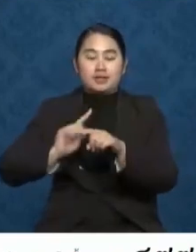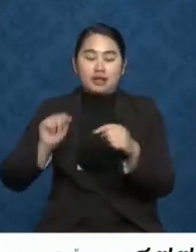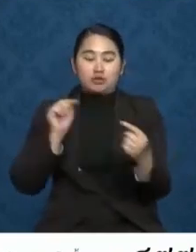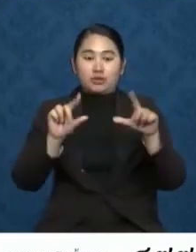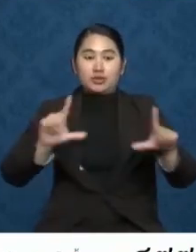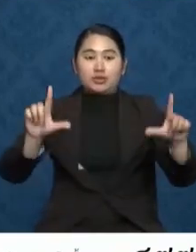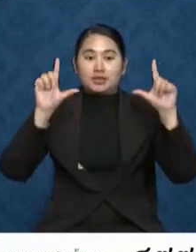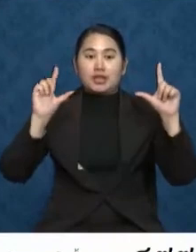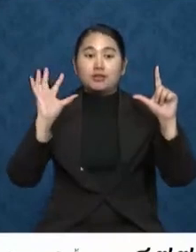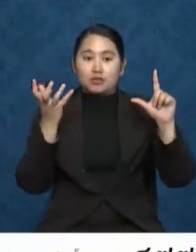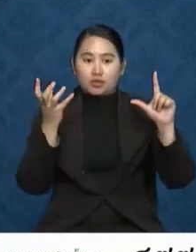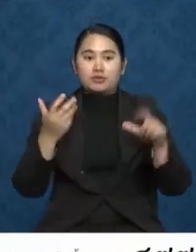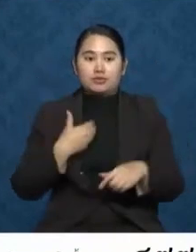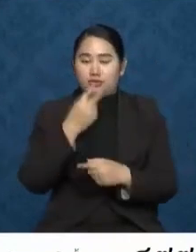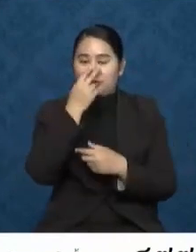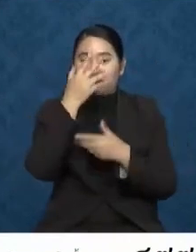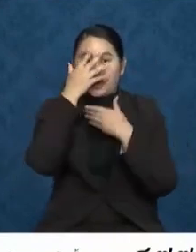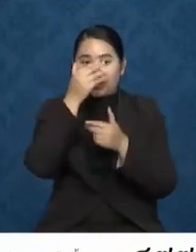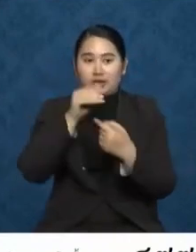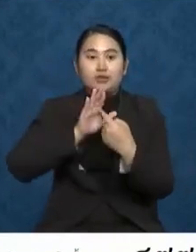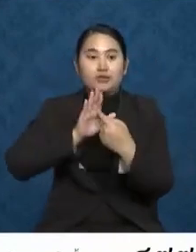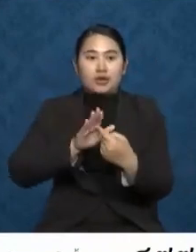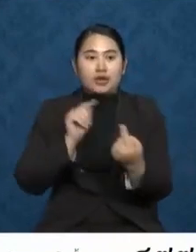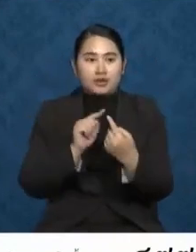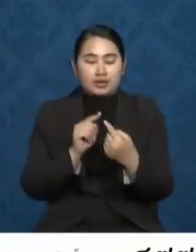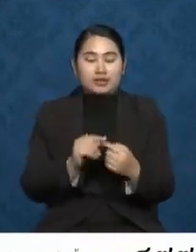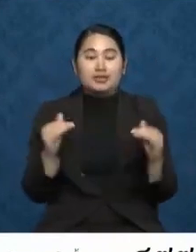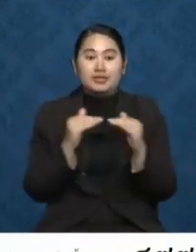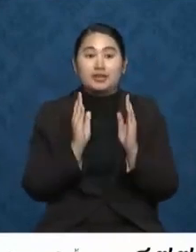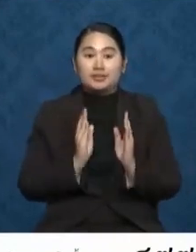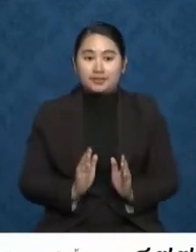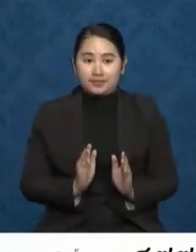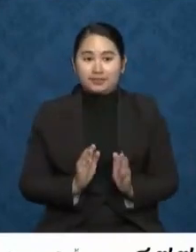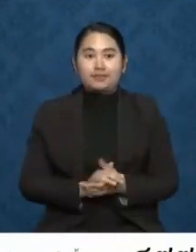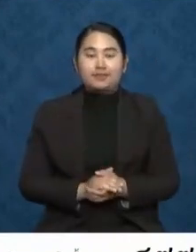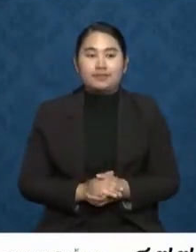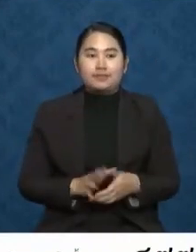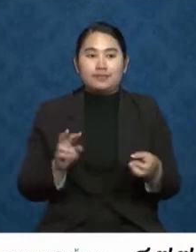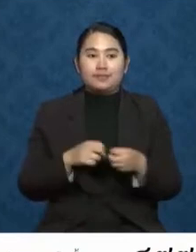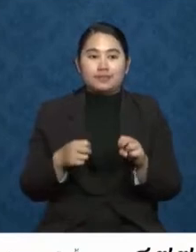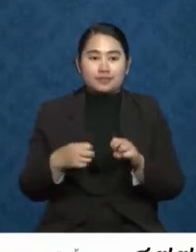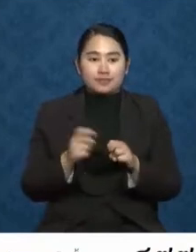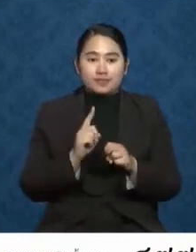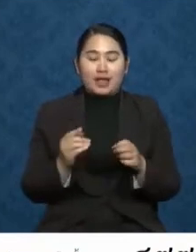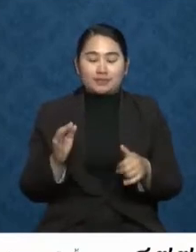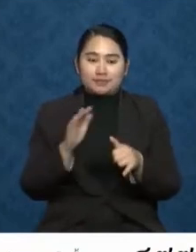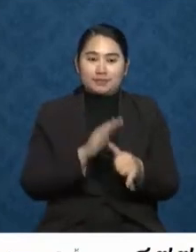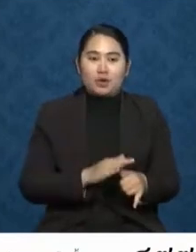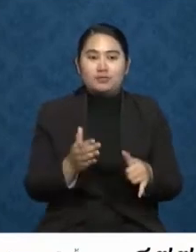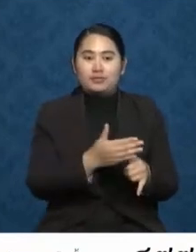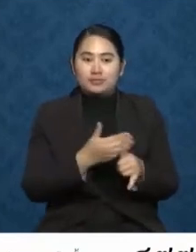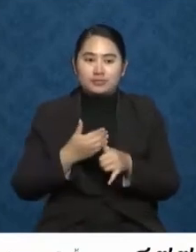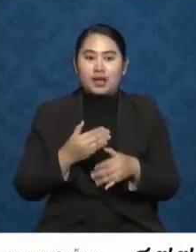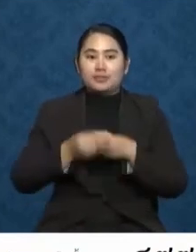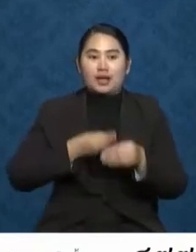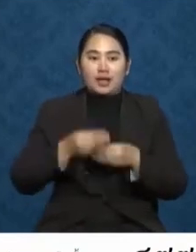กที่เขาให้ใจความที่เขาให้ความสนใจอาทิเรื่องสิทธิมนุษยชนการต่อต้านขบวนการนำพาขบวนการค้ามนุษย์การบริหารจั